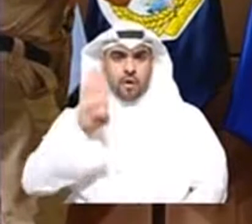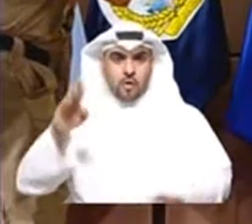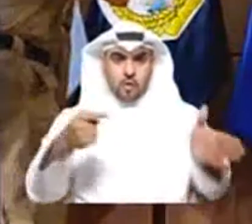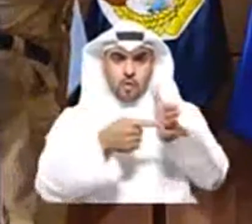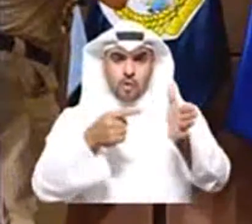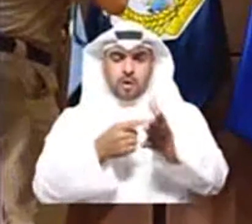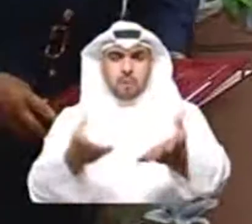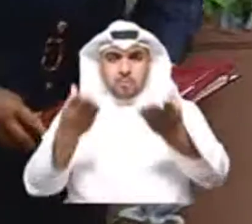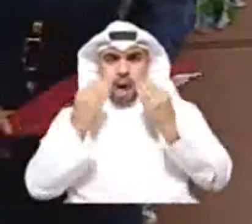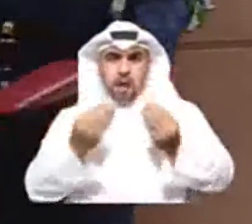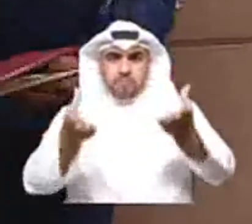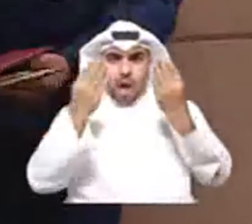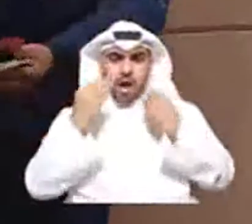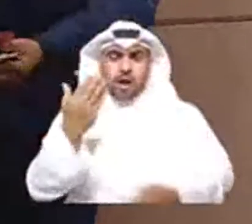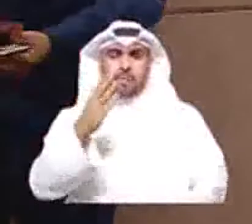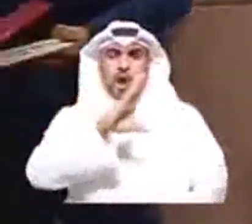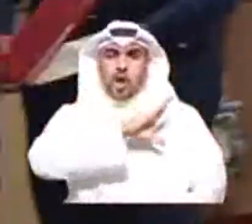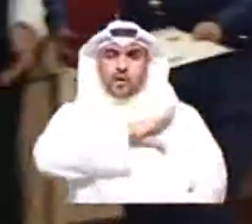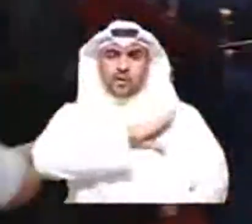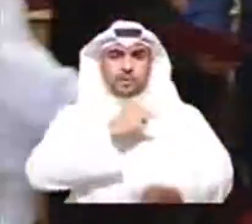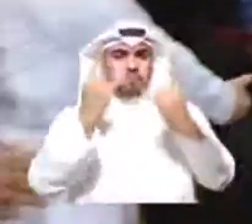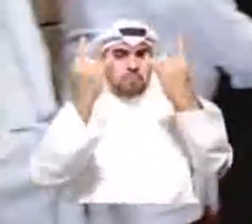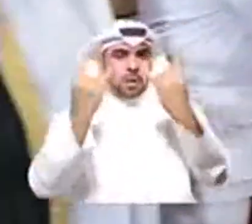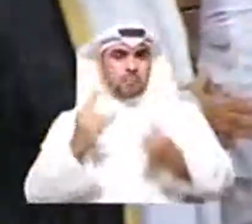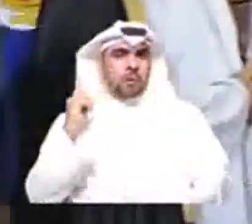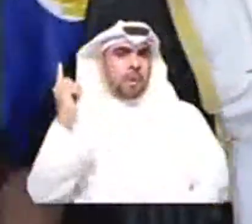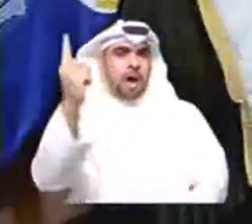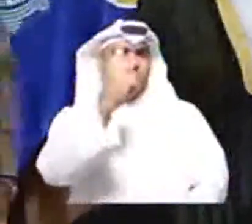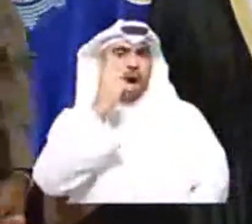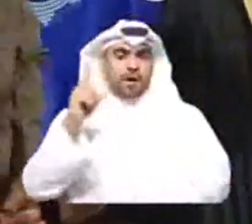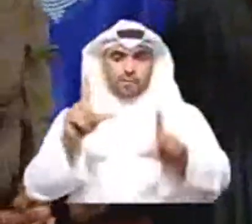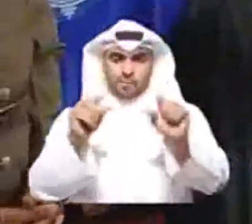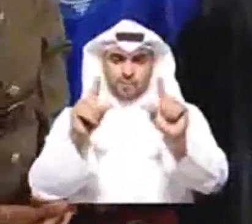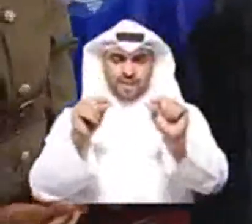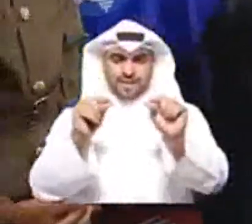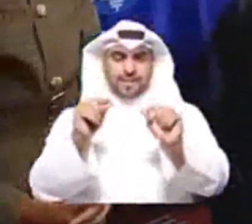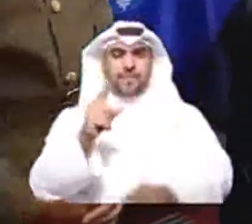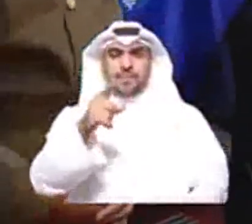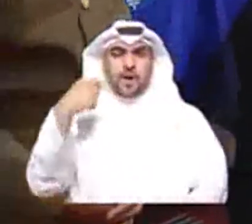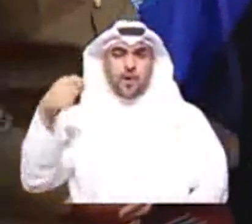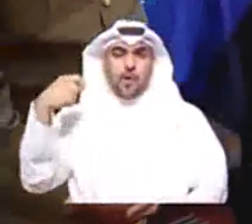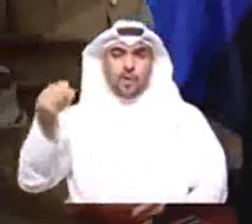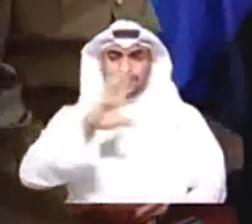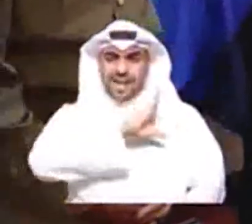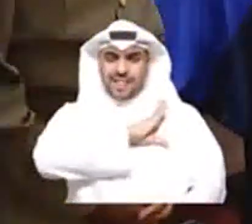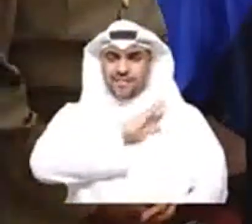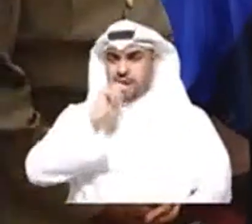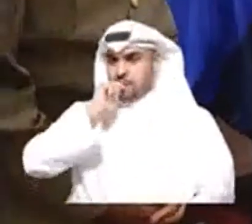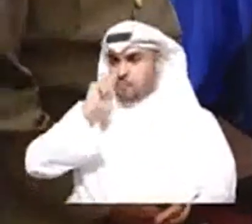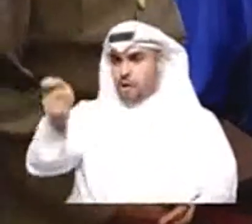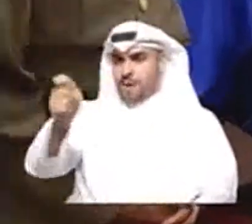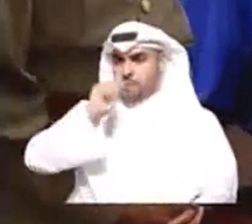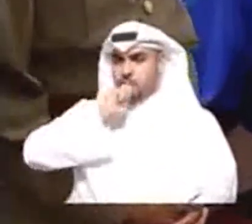للعلوم العسكرية في العالم. جاء ذلك في تصريح للشيخ ناصر الصباح نقله بيان صحفي صادر